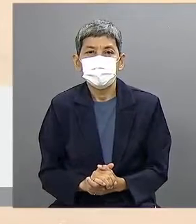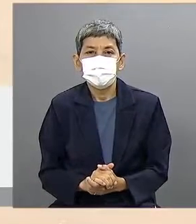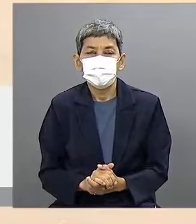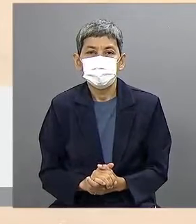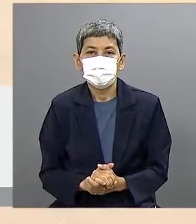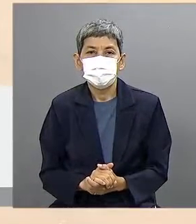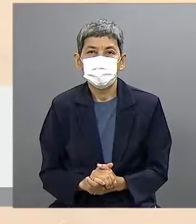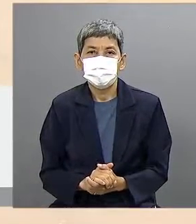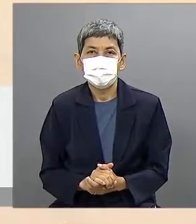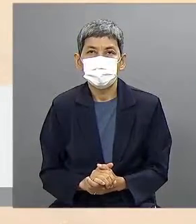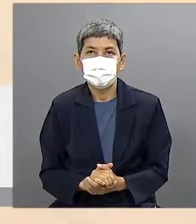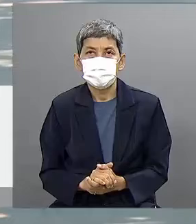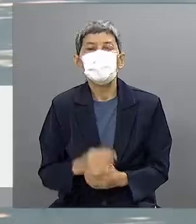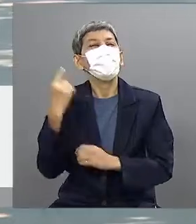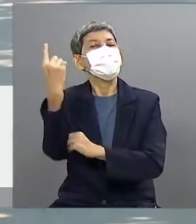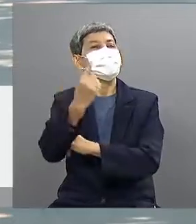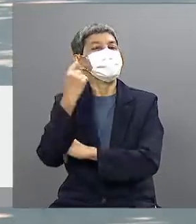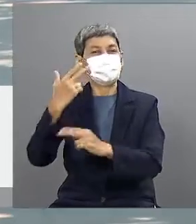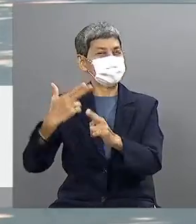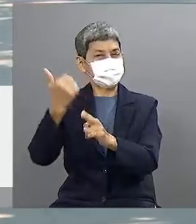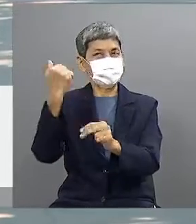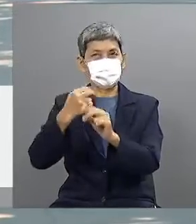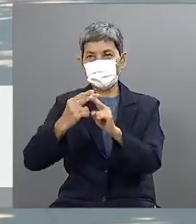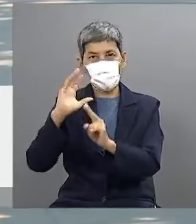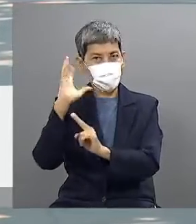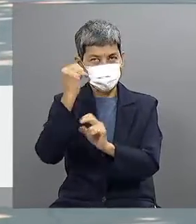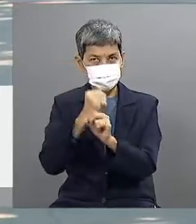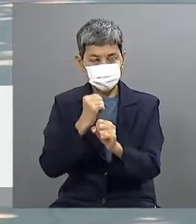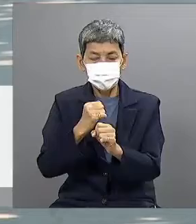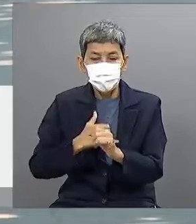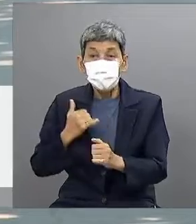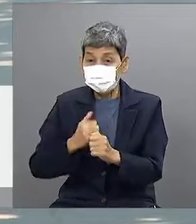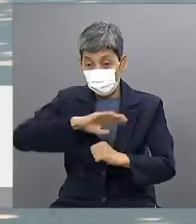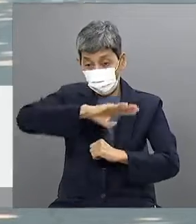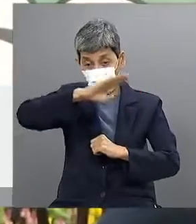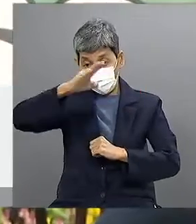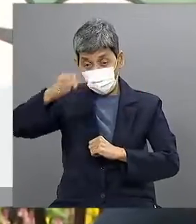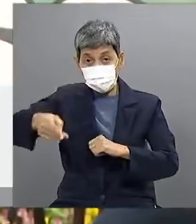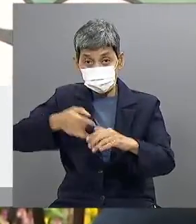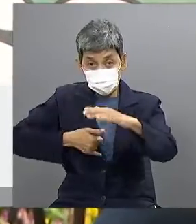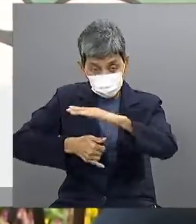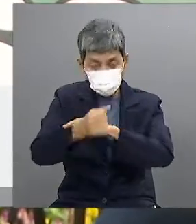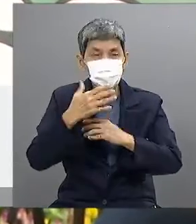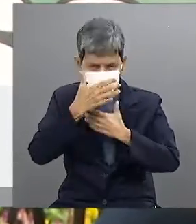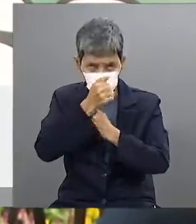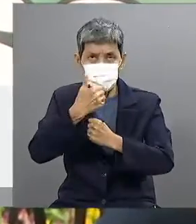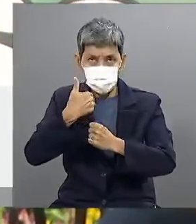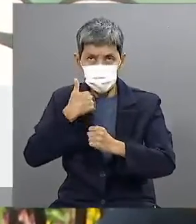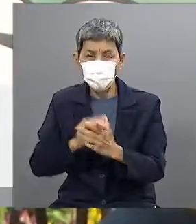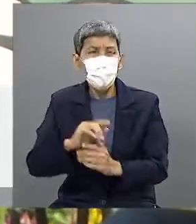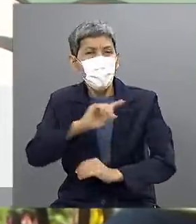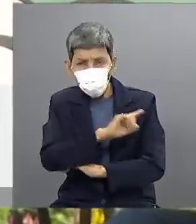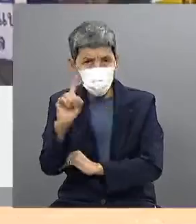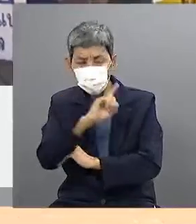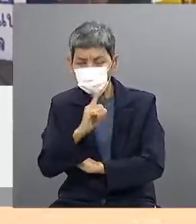ด้วยเป็นแหล่งท่องเที่ยวที่มีชื่อเสียงระดับโลกทำให้พื้นที่ถ้ำหลวงได้รับความสนใจจากนักท่องเที่ยวแต่ละวันมีนักท่องเที่ยวนับพันค